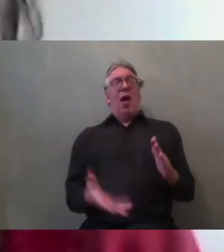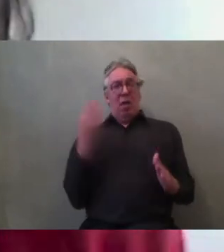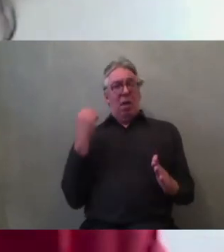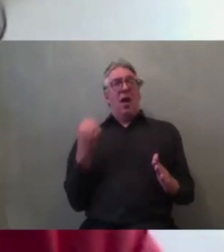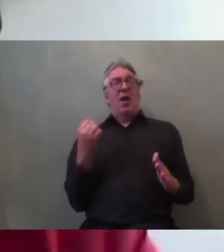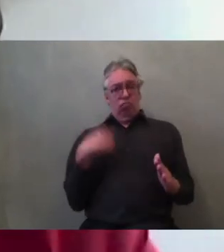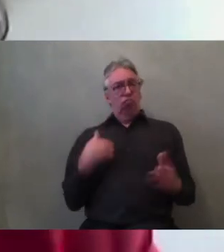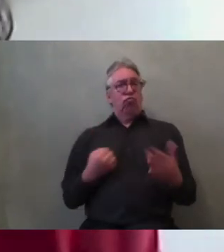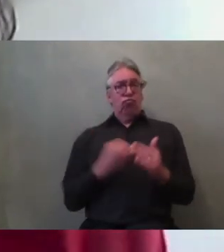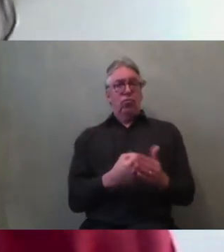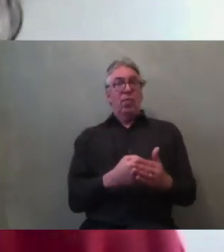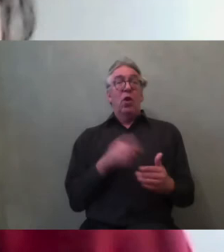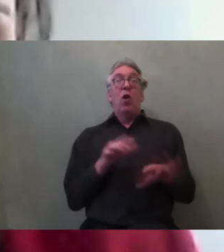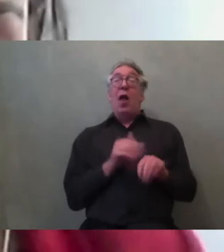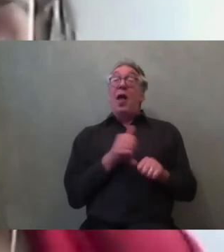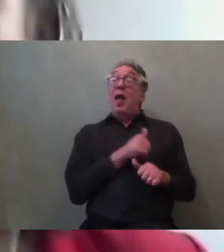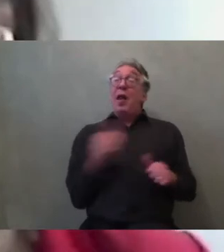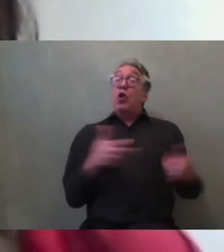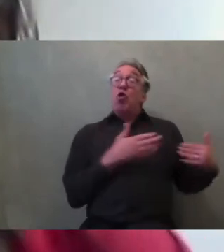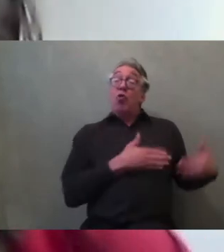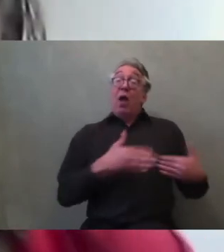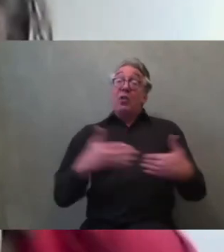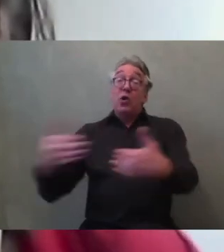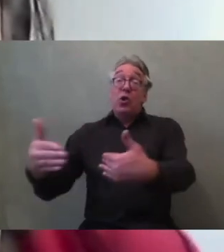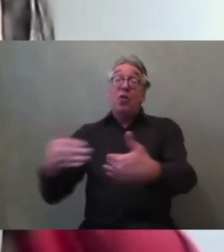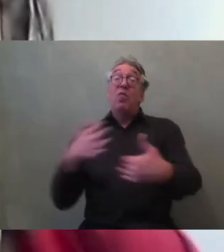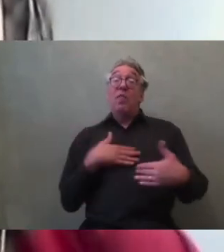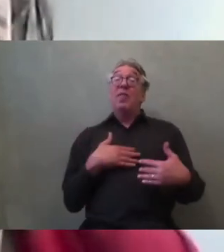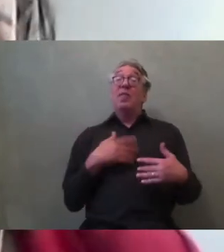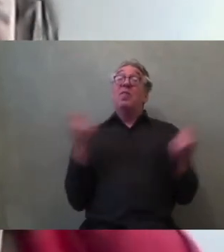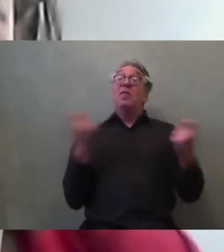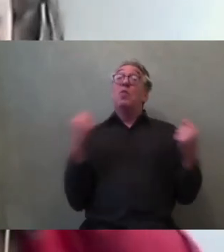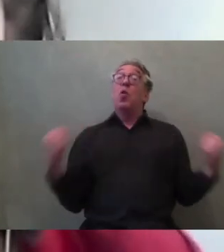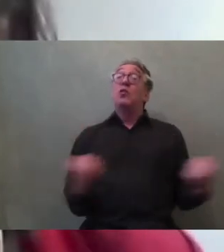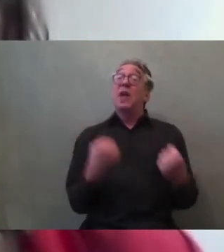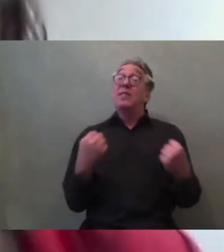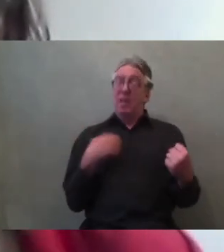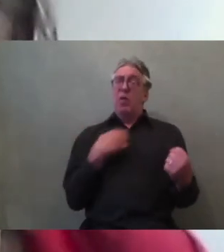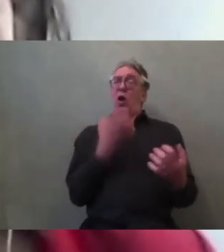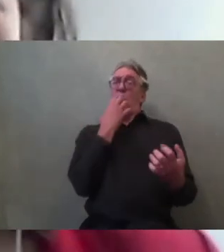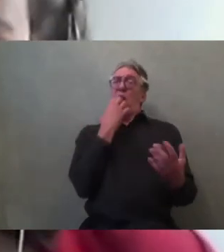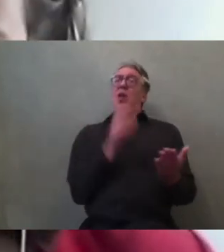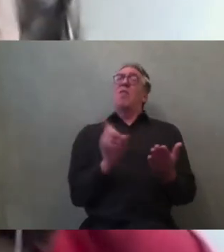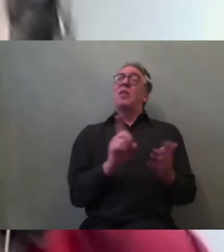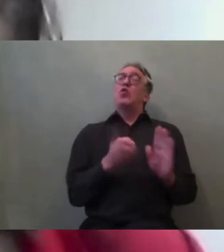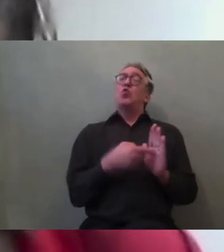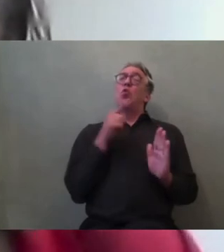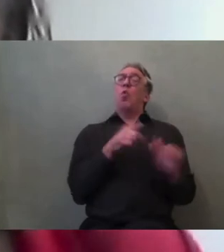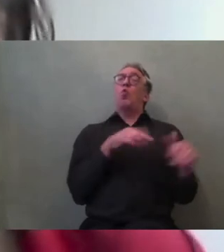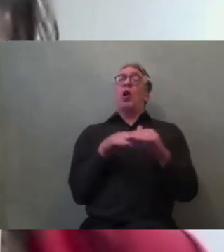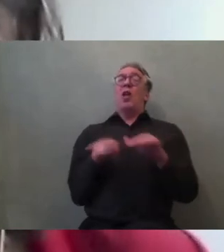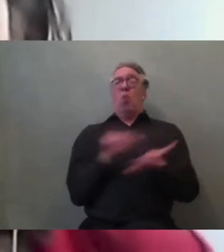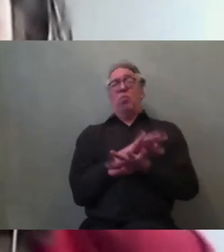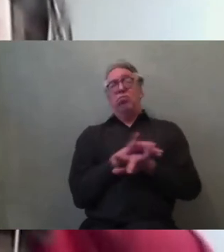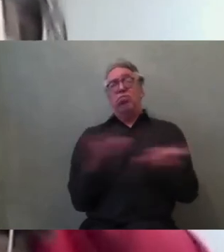alle fases van organisatie van het festival uit wat er nodig is aan toegankelijkheid voor alle doelgroepen van mensen met een